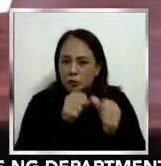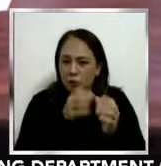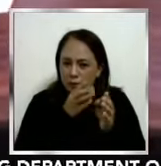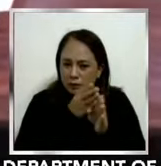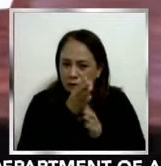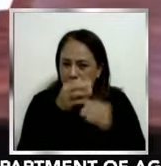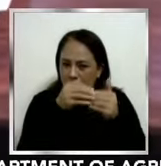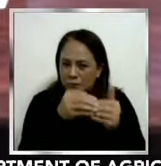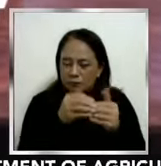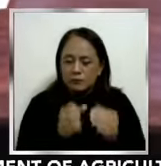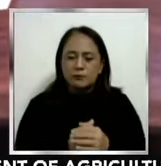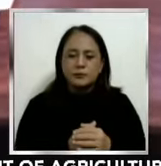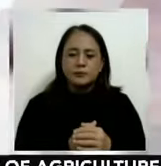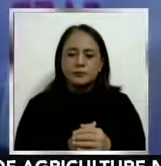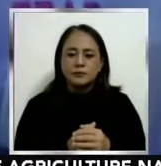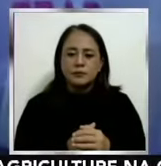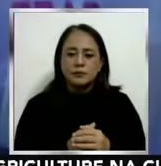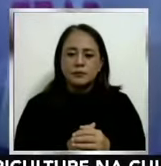nakatutok, 24 oras.